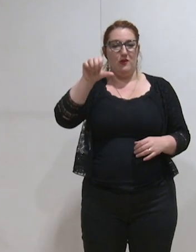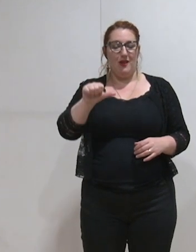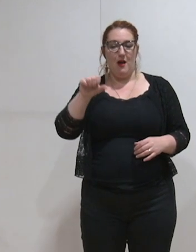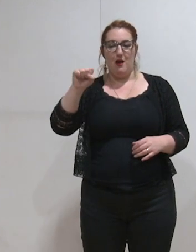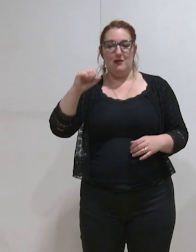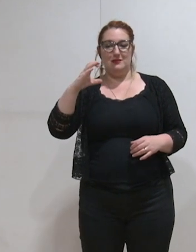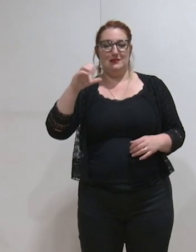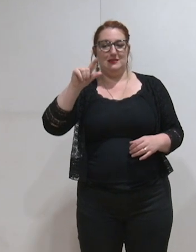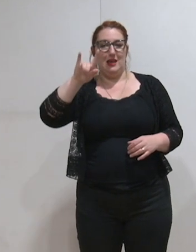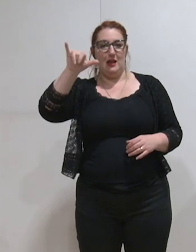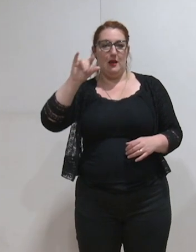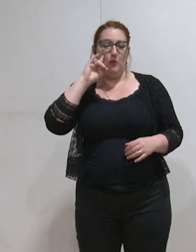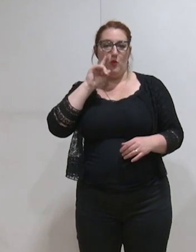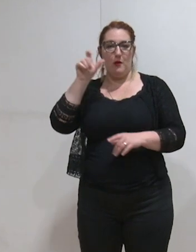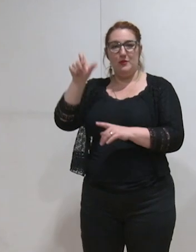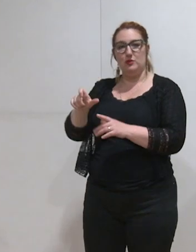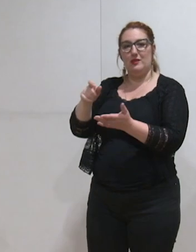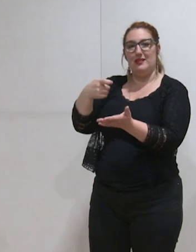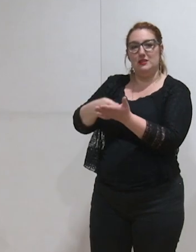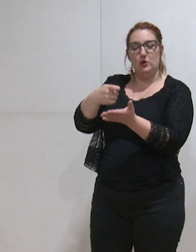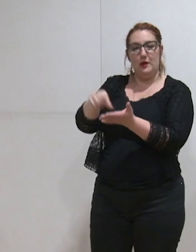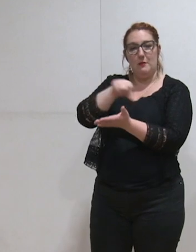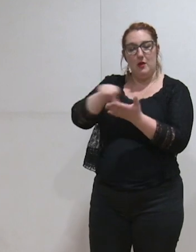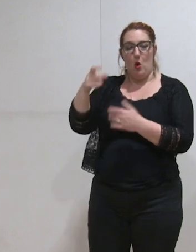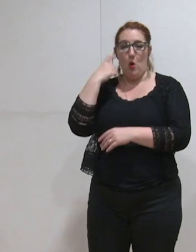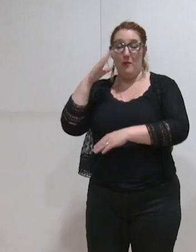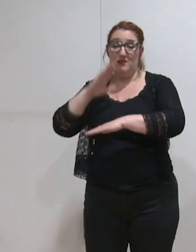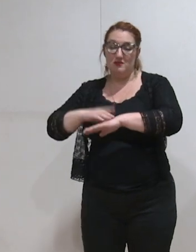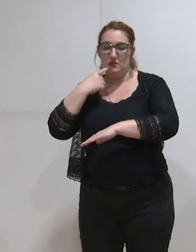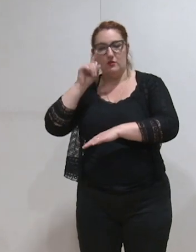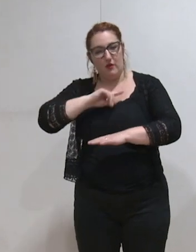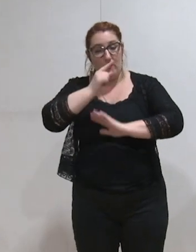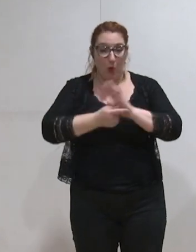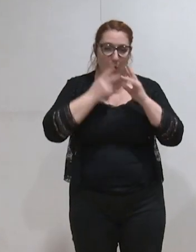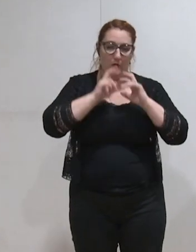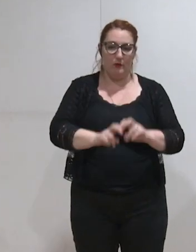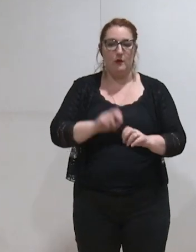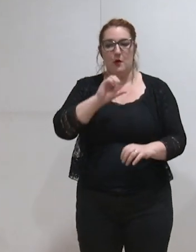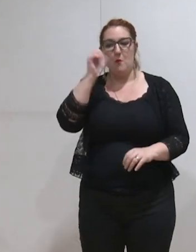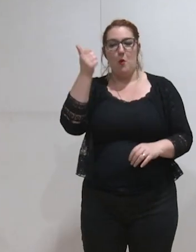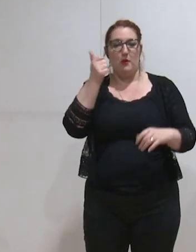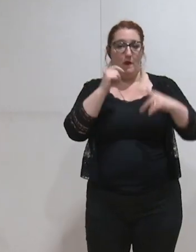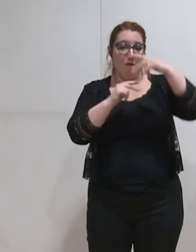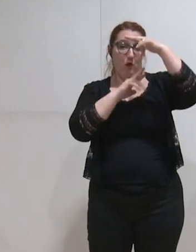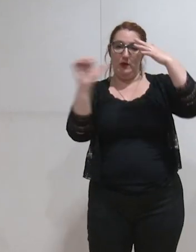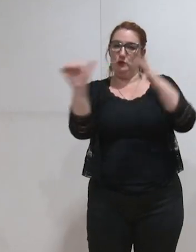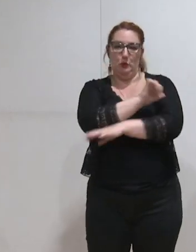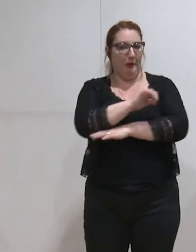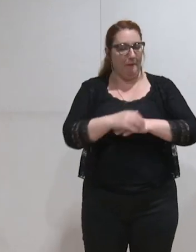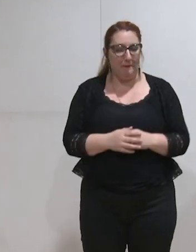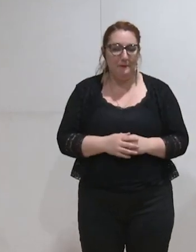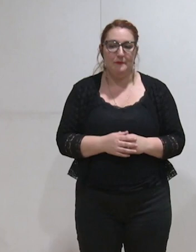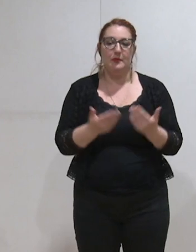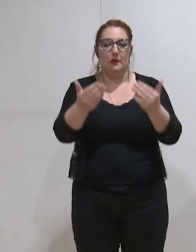puisque le Trésorier Payeur a fait des remarques qui nécessite un réexamen et donc le premier volet de la délibération est donc supprimé